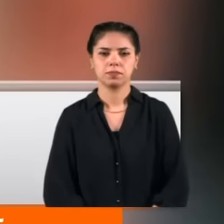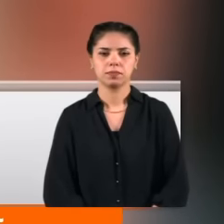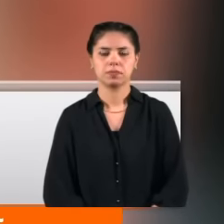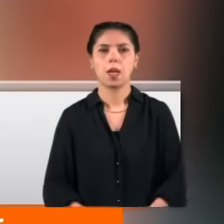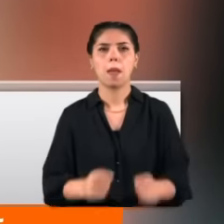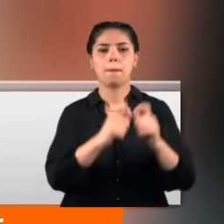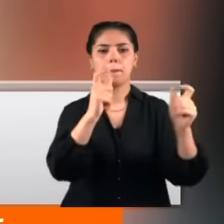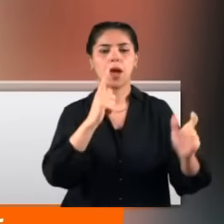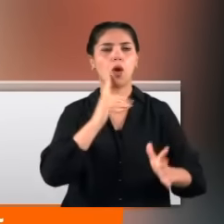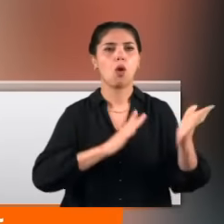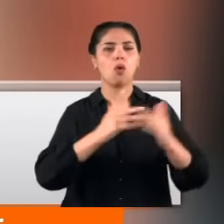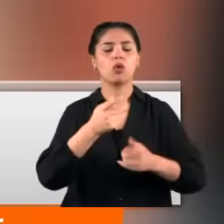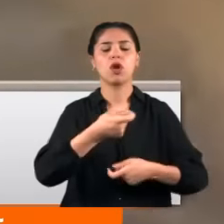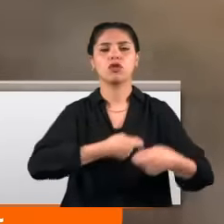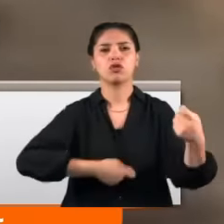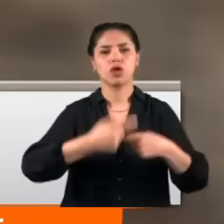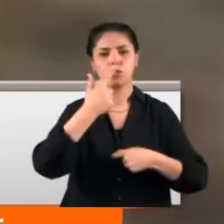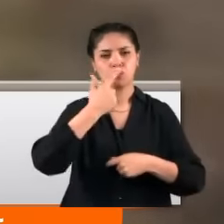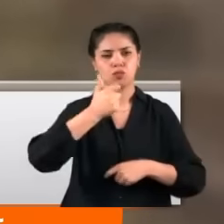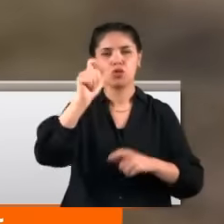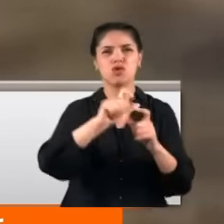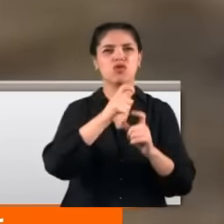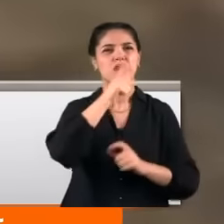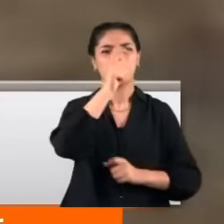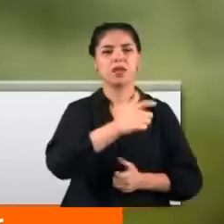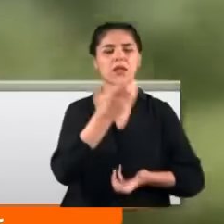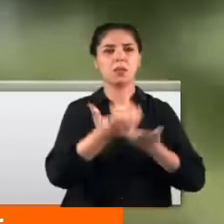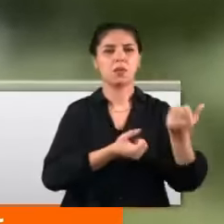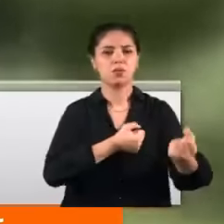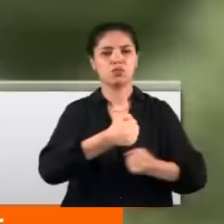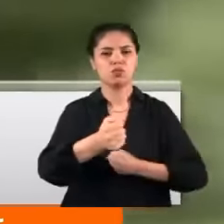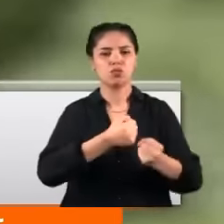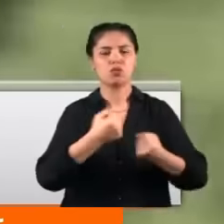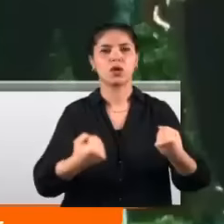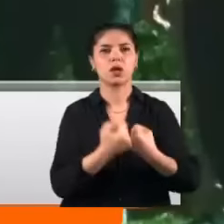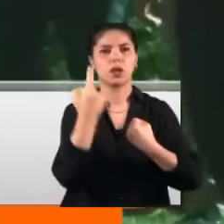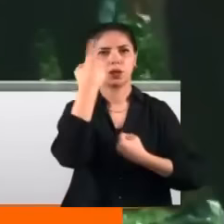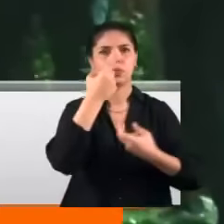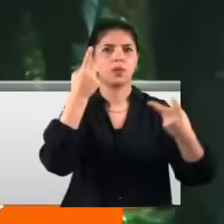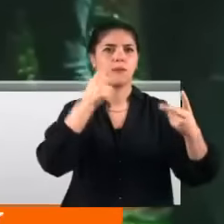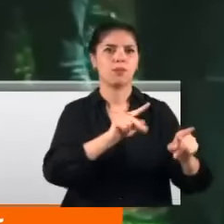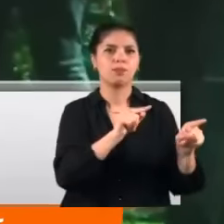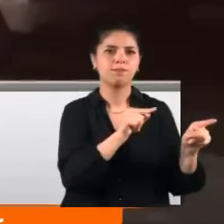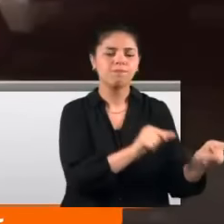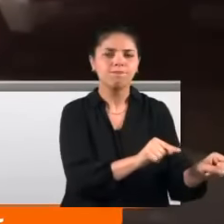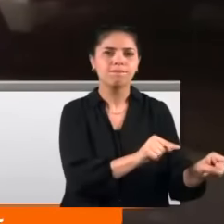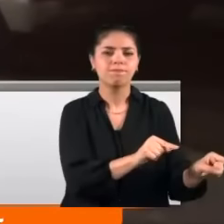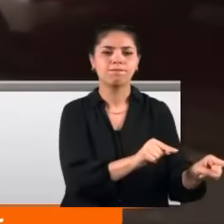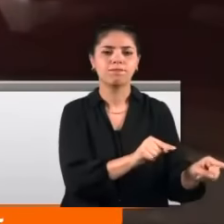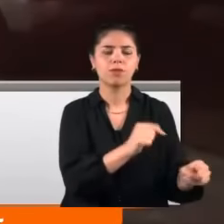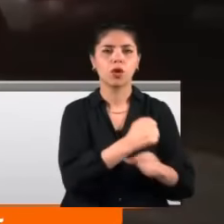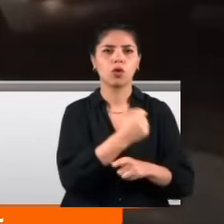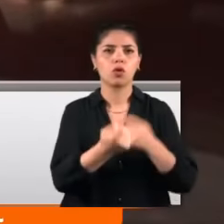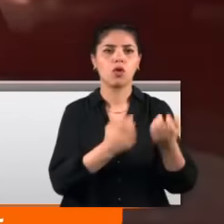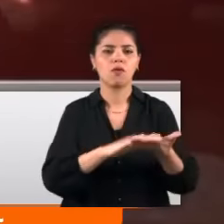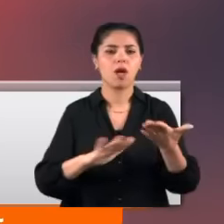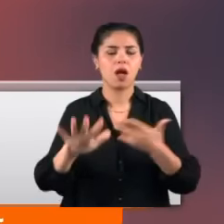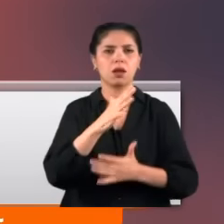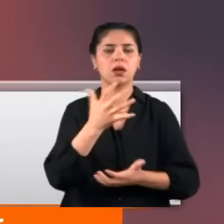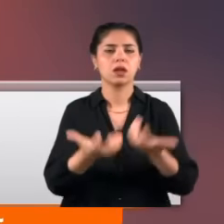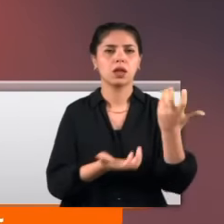Bergama Orman İşletme Müdürü Şahin Dönertaş alevlerle mücadele yolunda geçirdiği kaza sonucu hayatını kaybetti. Görev arkadaşları ise